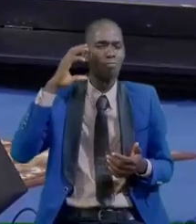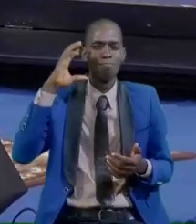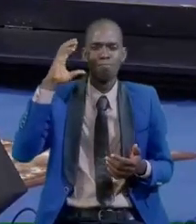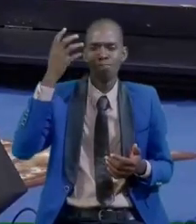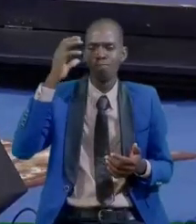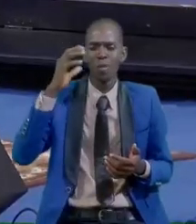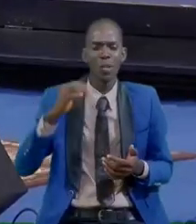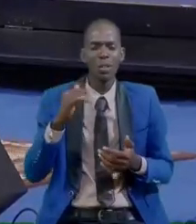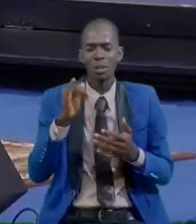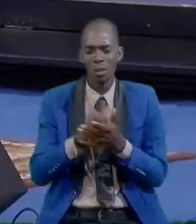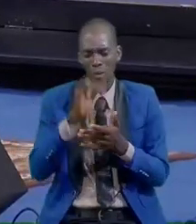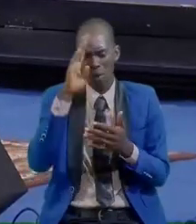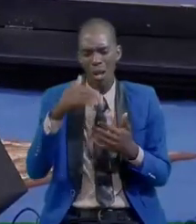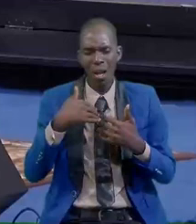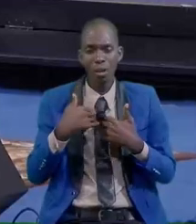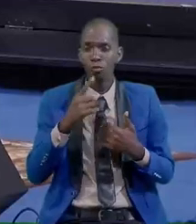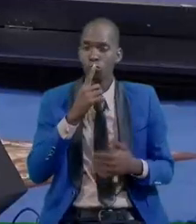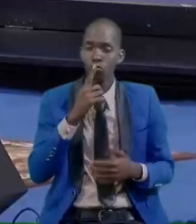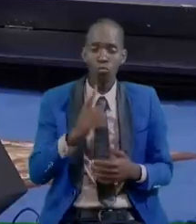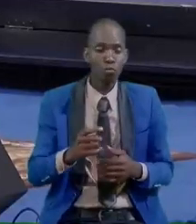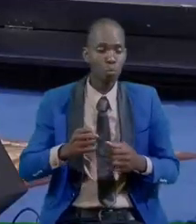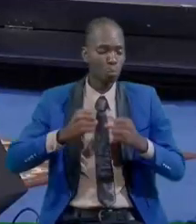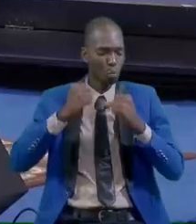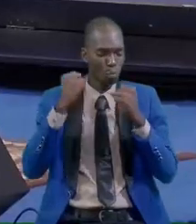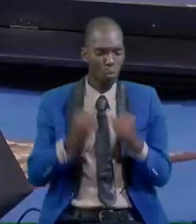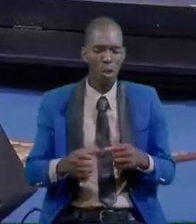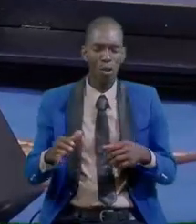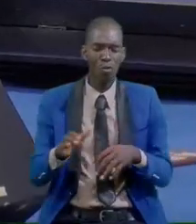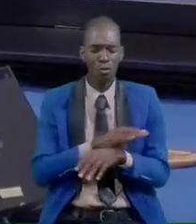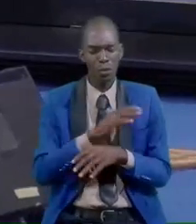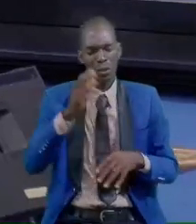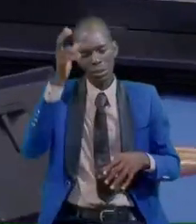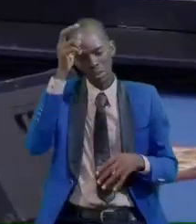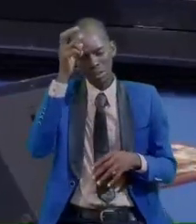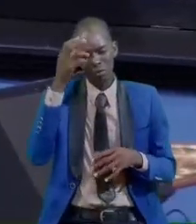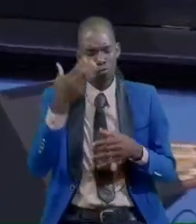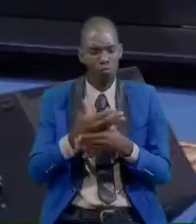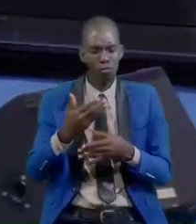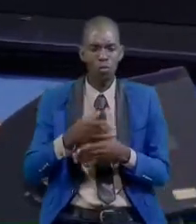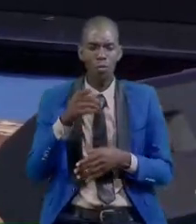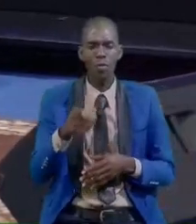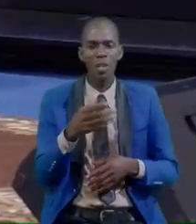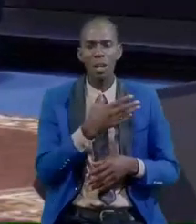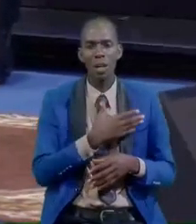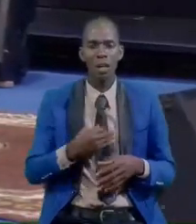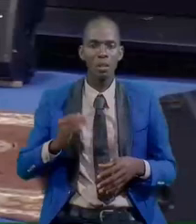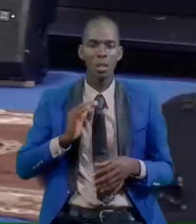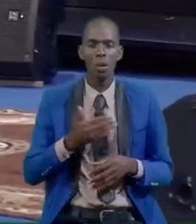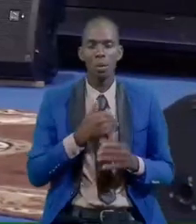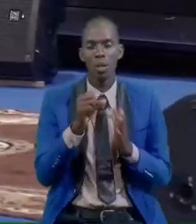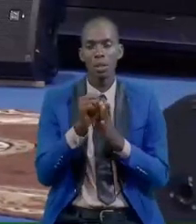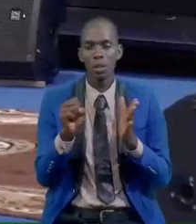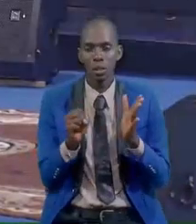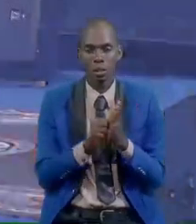Il avait des mots puissants qui le tourmentaient. Et ils l'ont amené là-bas. Notre pasteur